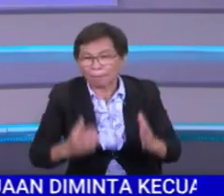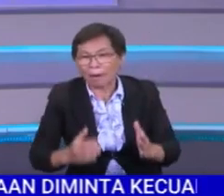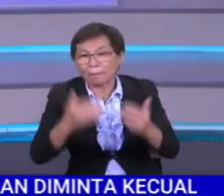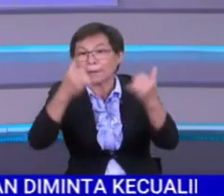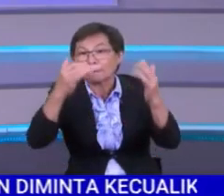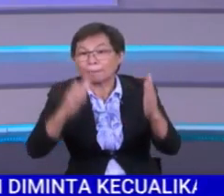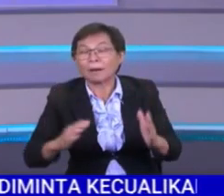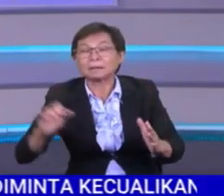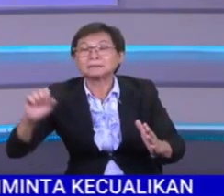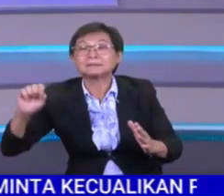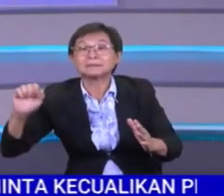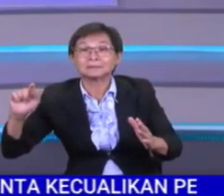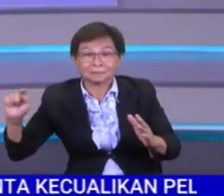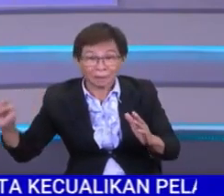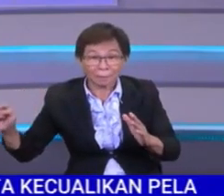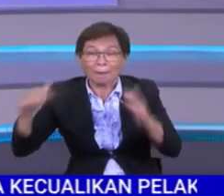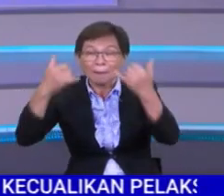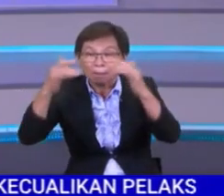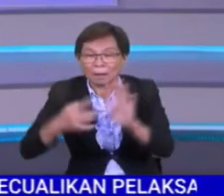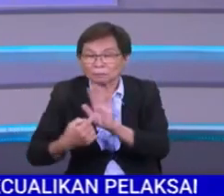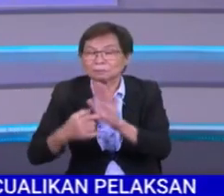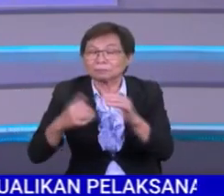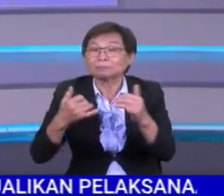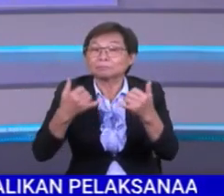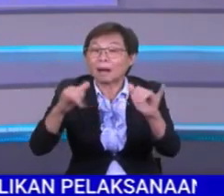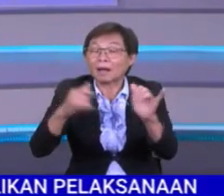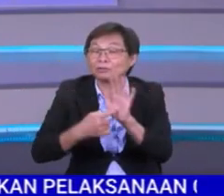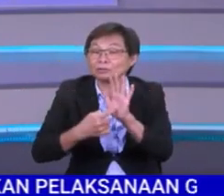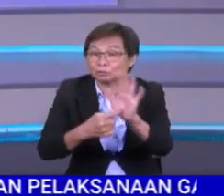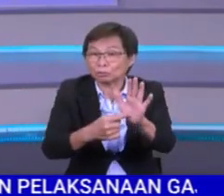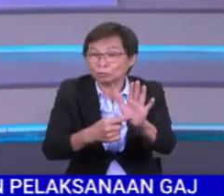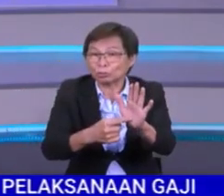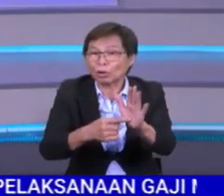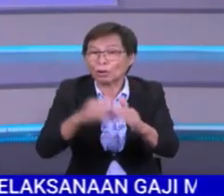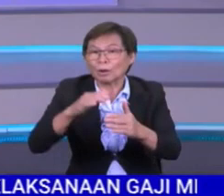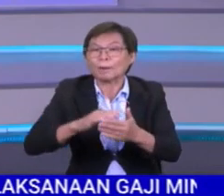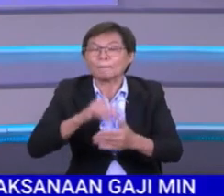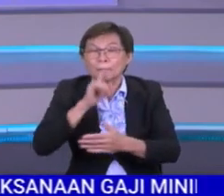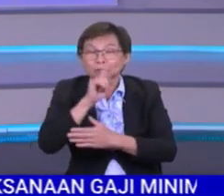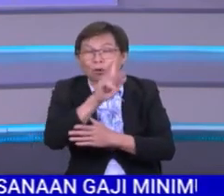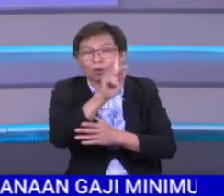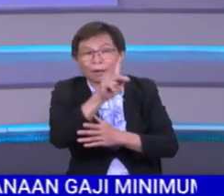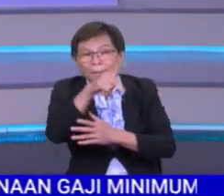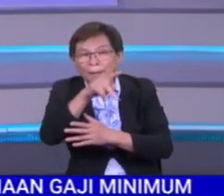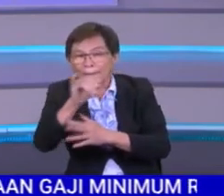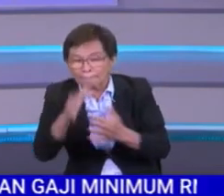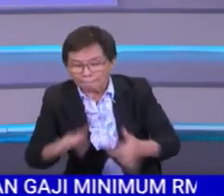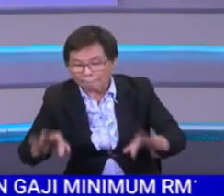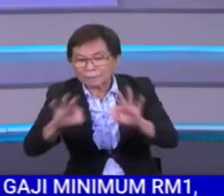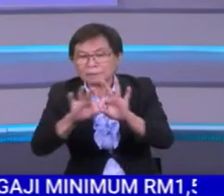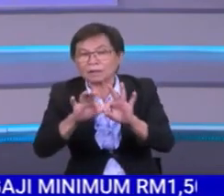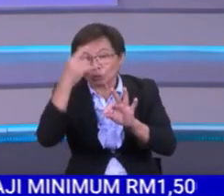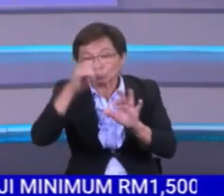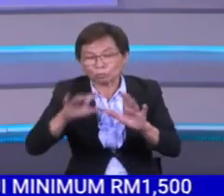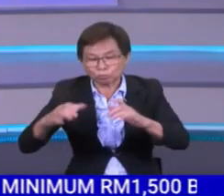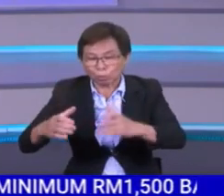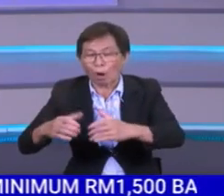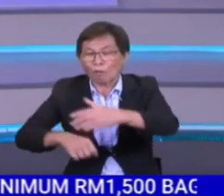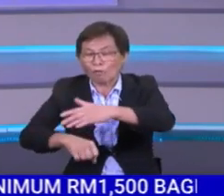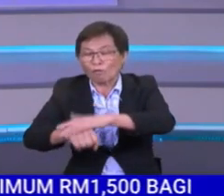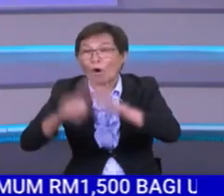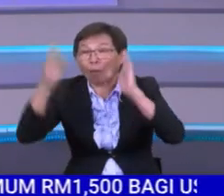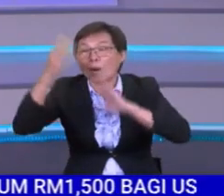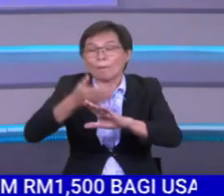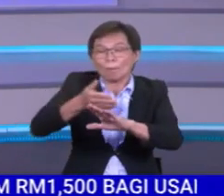lincah Muhammad Faisal Abdul Halim berkata prestasi yang dipamerkan dalam peluang tersebut sudah pasti menjadi penanda aras penting buat skuad kebangsaan